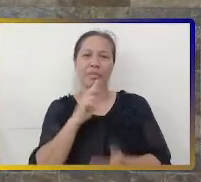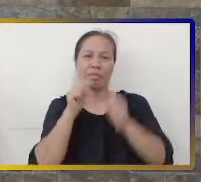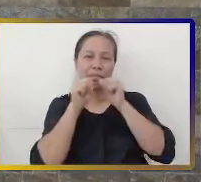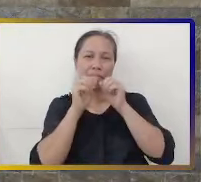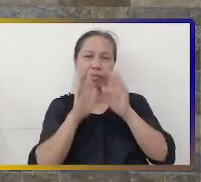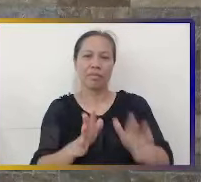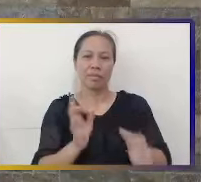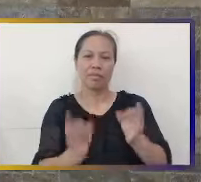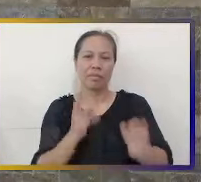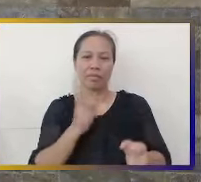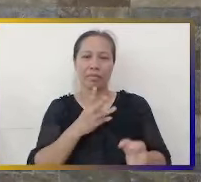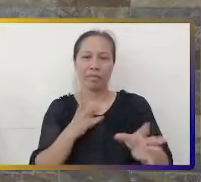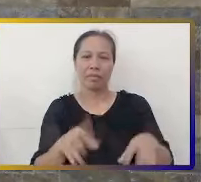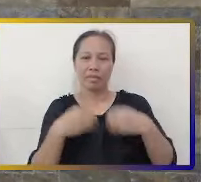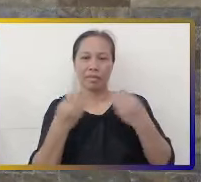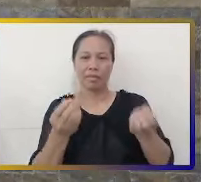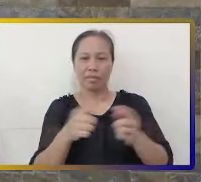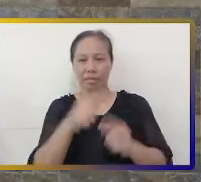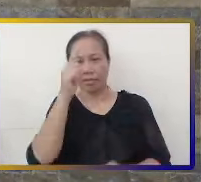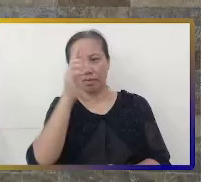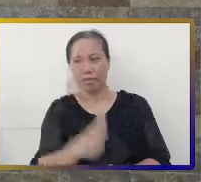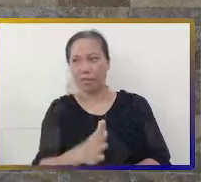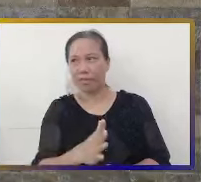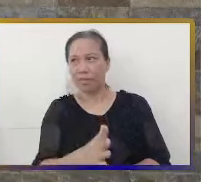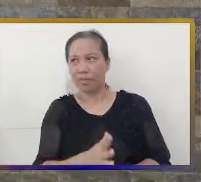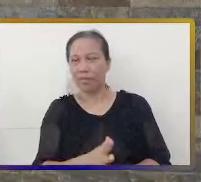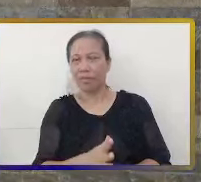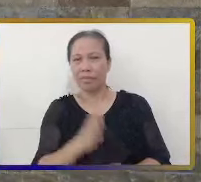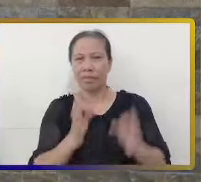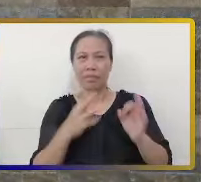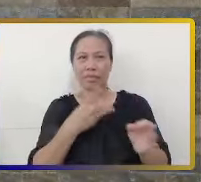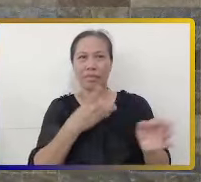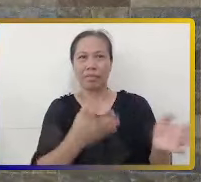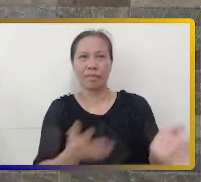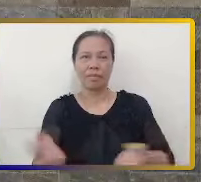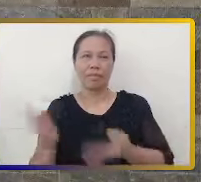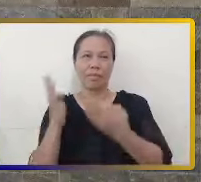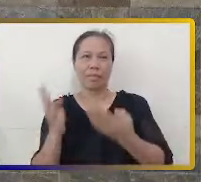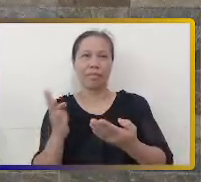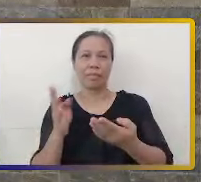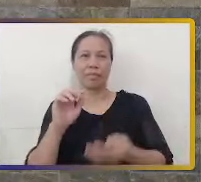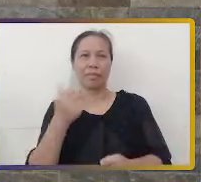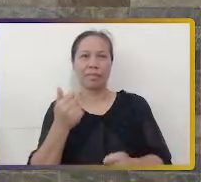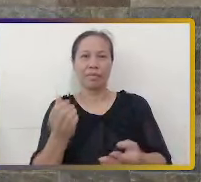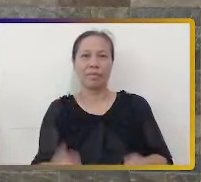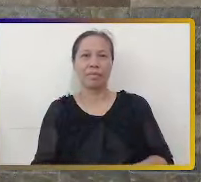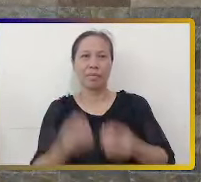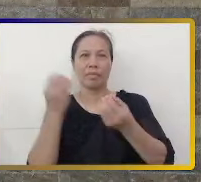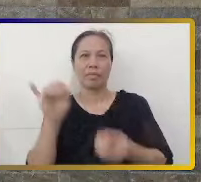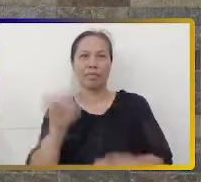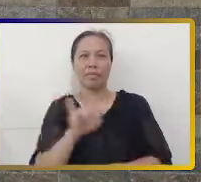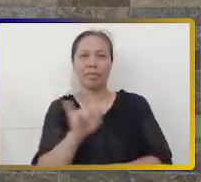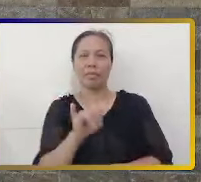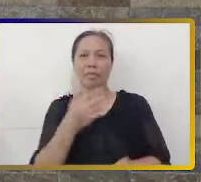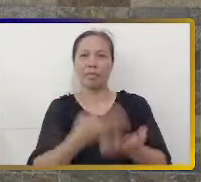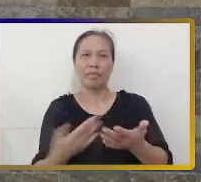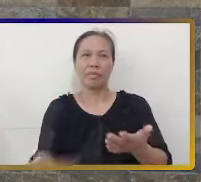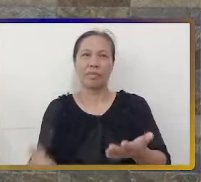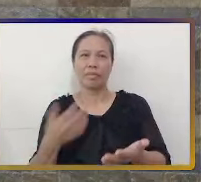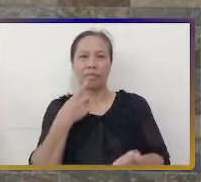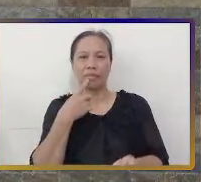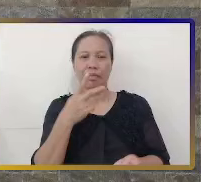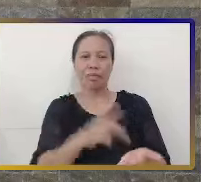ibinigay natin sa Panginoon pagka dinala natin yung tid and offering same thing na sinasabi ni